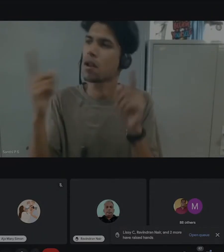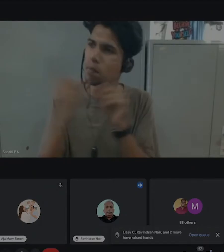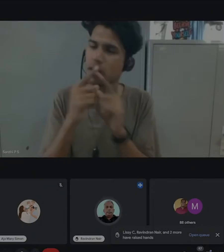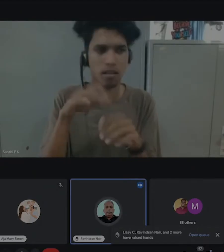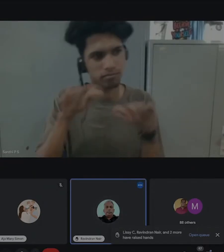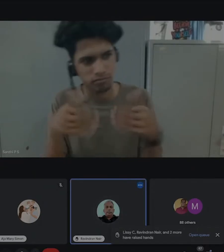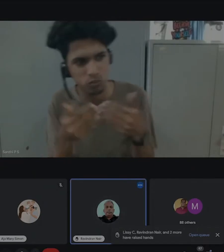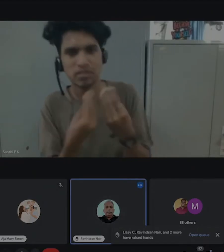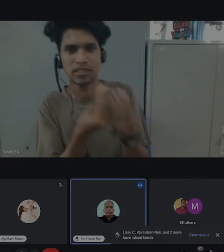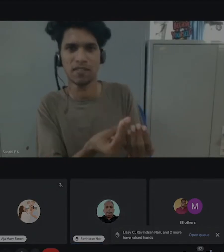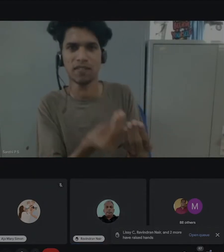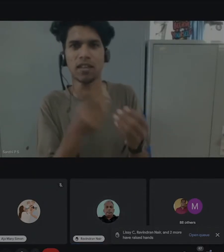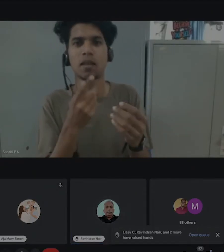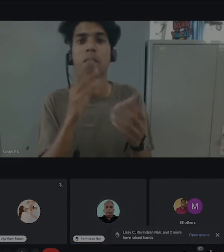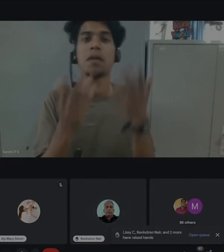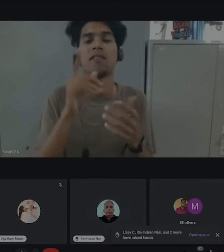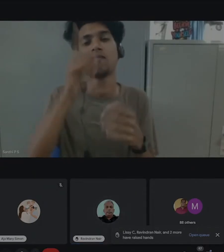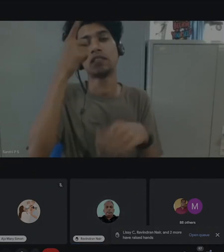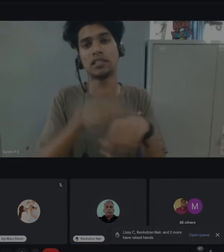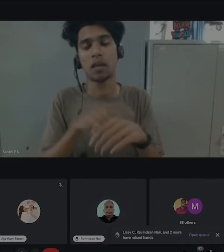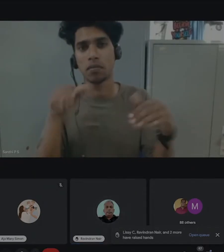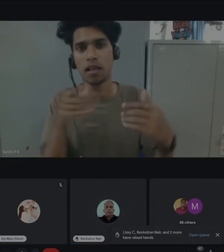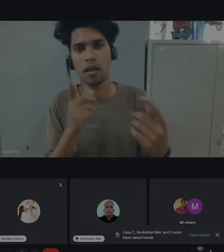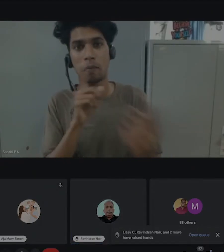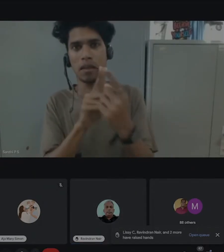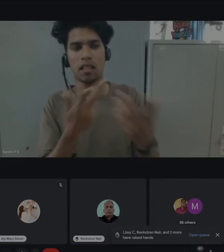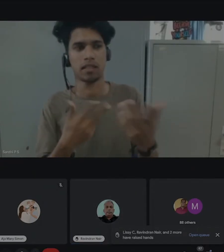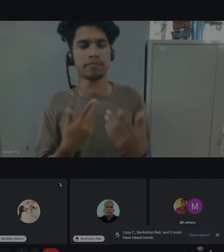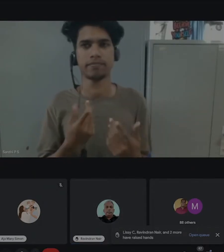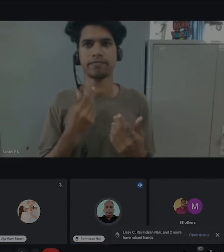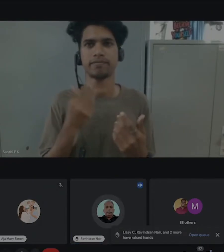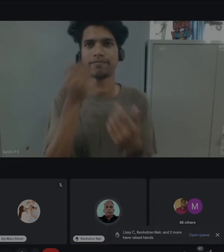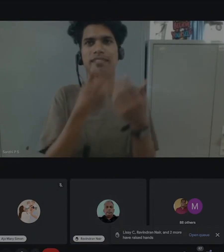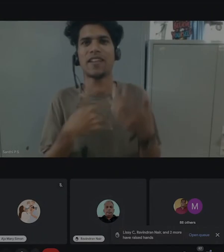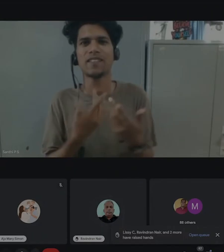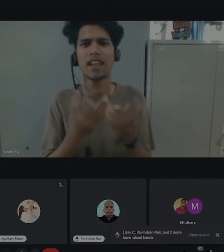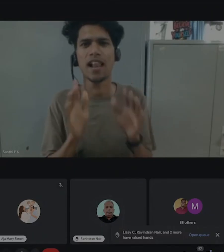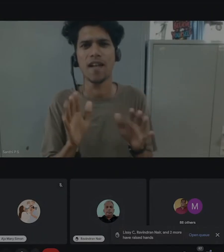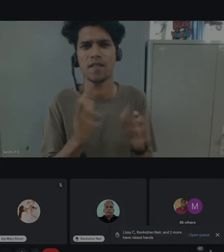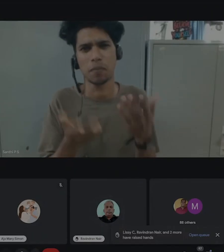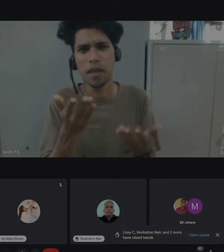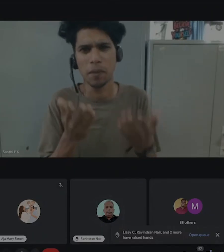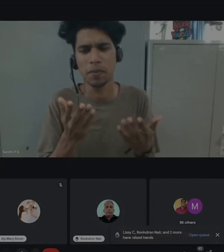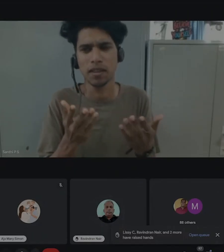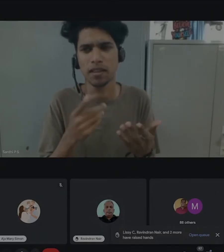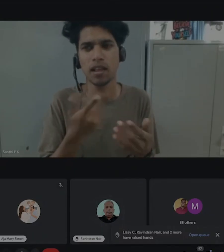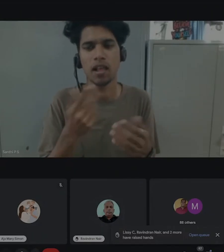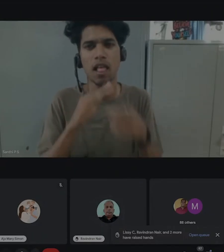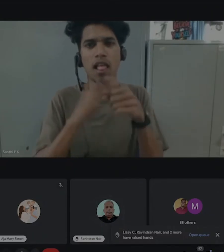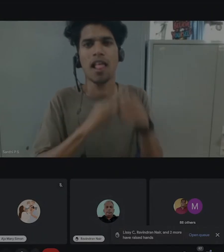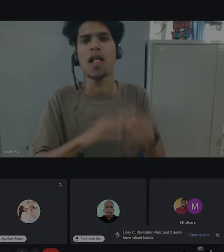ആദ്യമൊന്നും ഇന്ററാക്ട് ചെയ്യില്ല, പക്ഷെ പലതരത്തിലുള്ള പല സാഹചര്യങ്ങളിൽ അവനെ കൊണ്ടുപോയി അവനെ കൊണ്ട് അത് ഡീസെൻസിറ്റൈസ് ചെയ്യുക. ആൾക്ക്